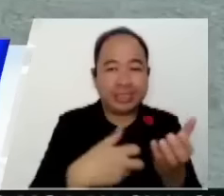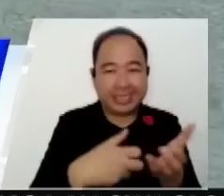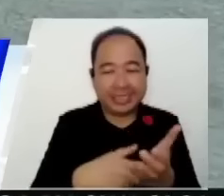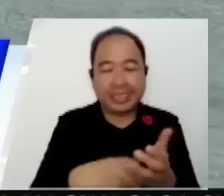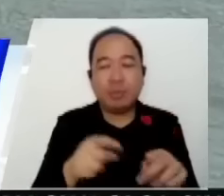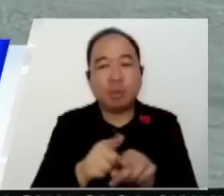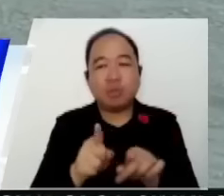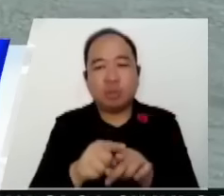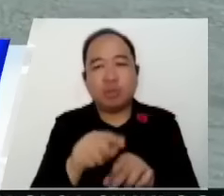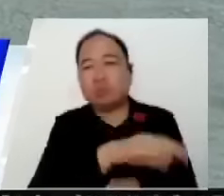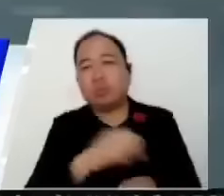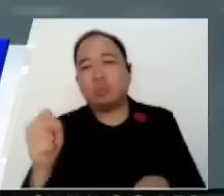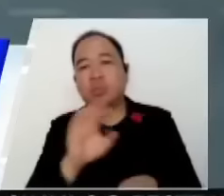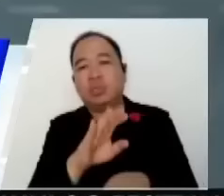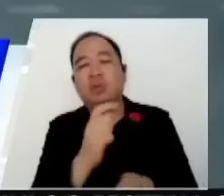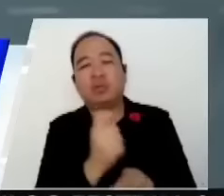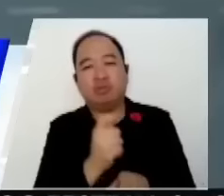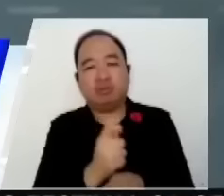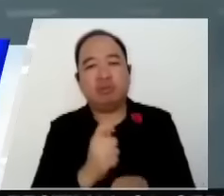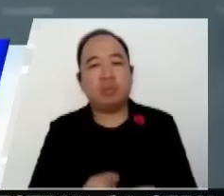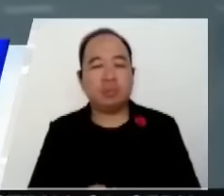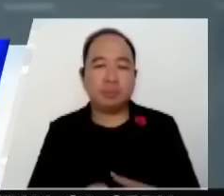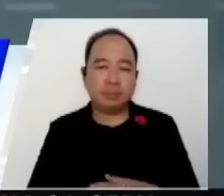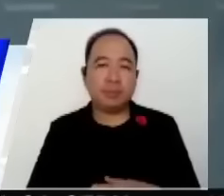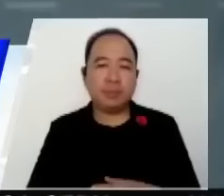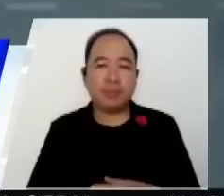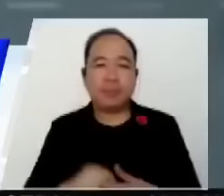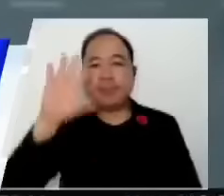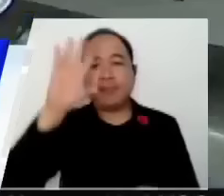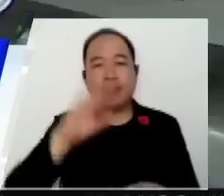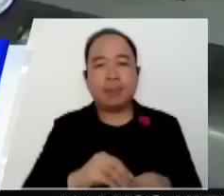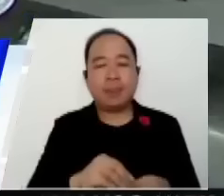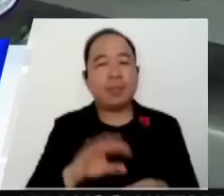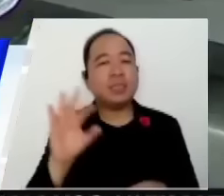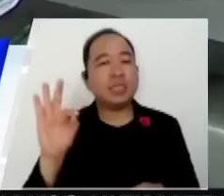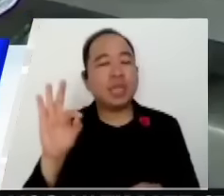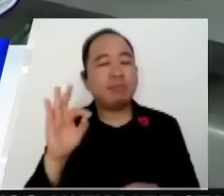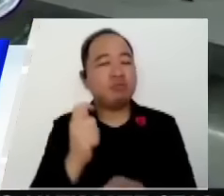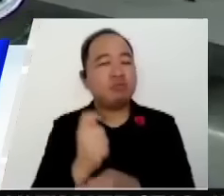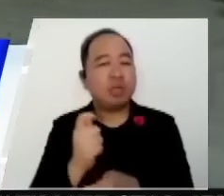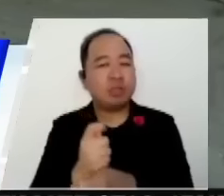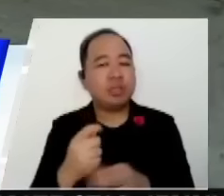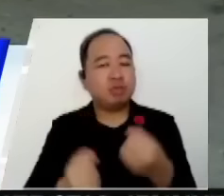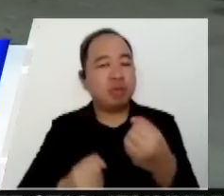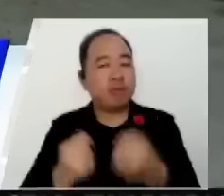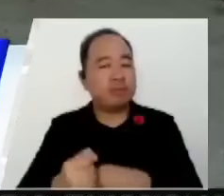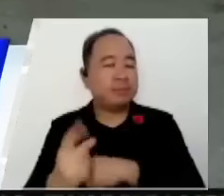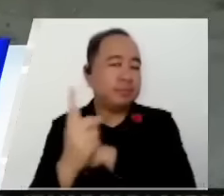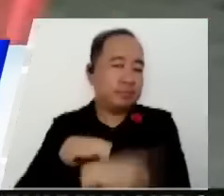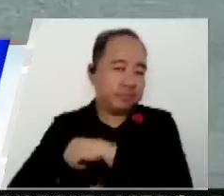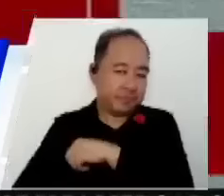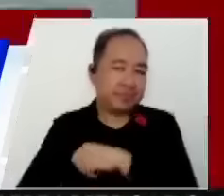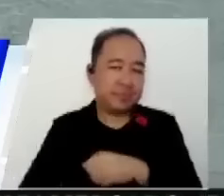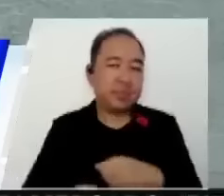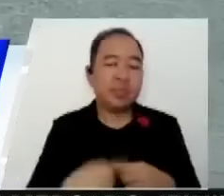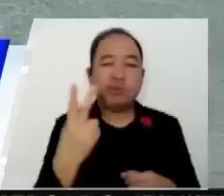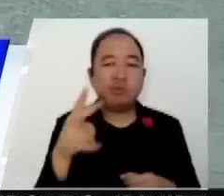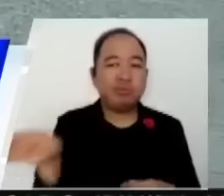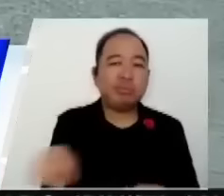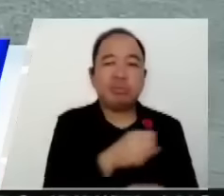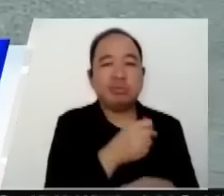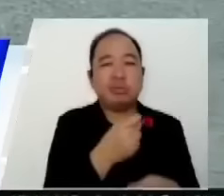yung kanyang trailer truck. Sa kabuuan, 9 na truck driver ang natiketan, 2 ang nahila ng MMDA. Para sa